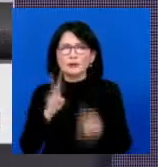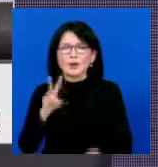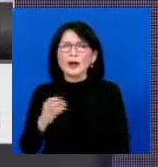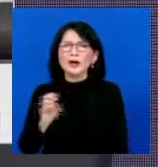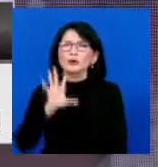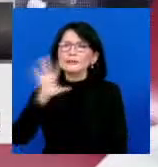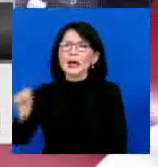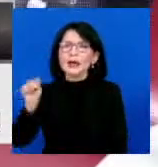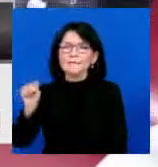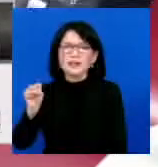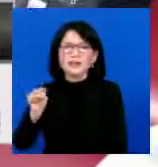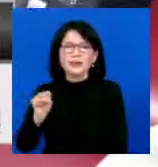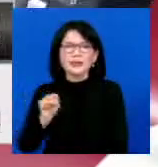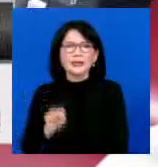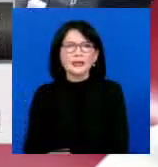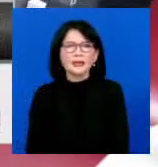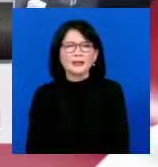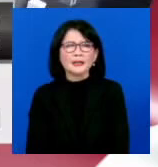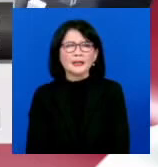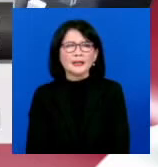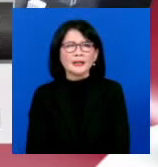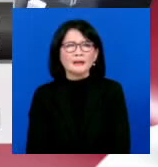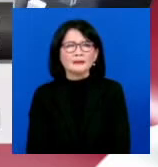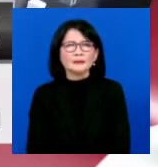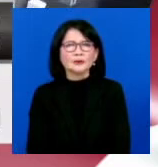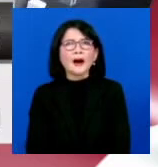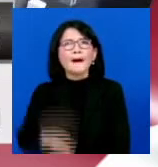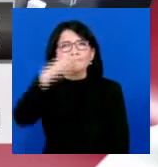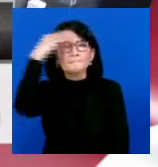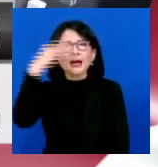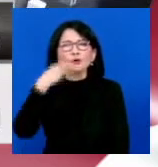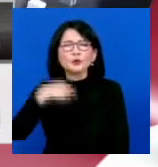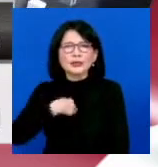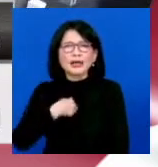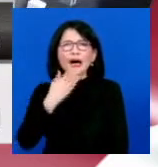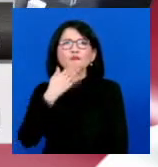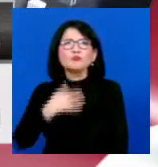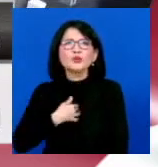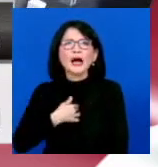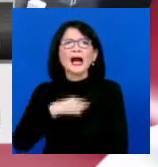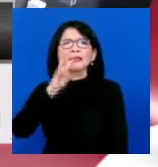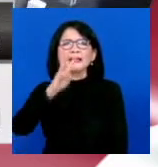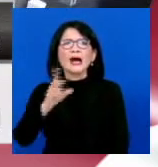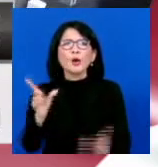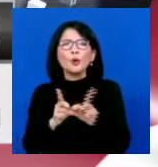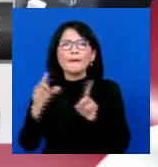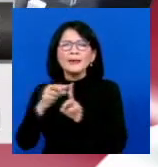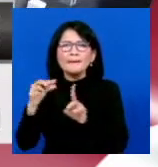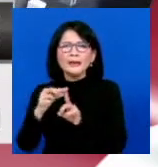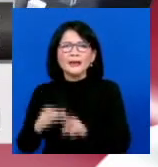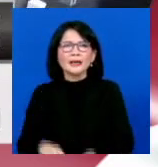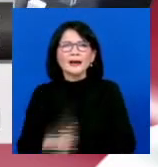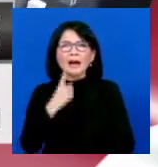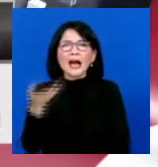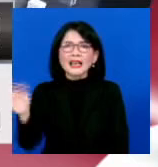silakan terima kasih Mbak moderator Maluku memiliki tiga wpp yang pertama